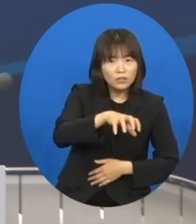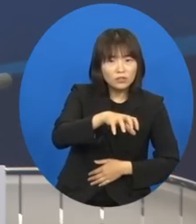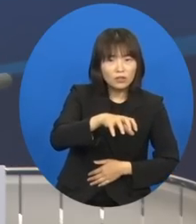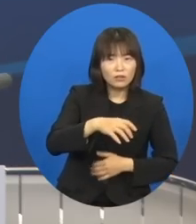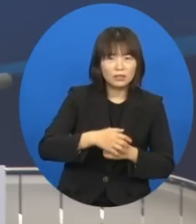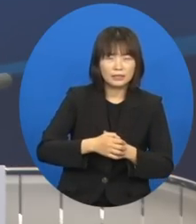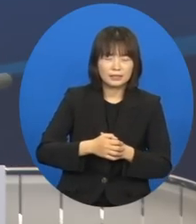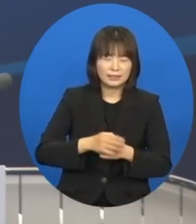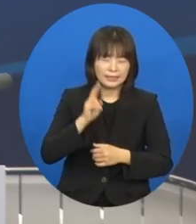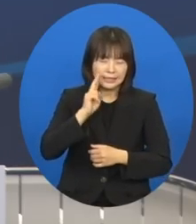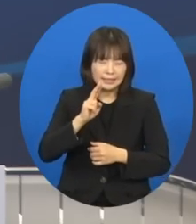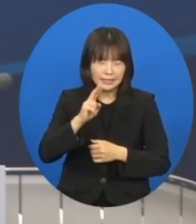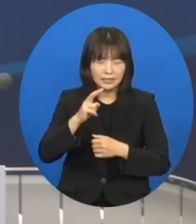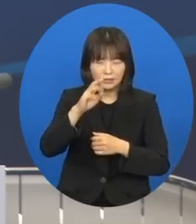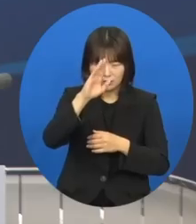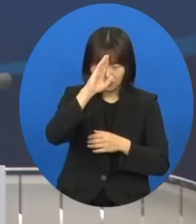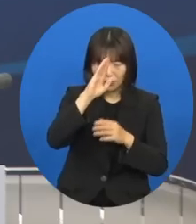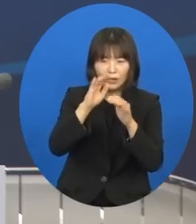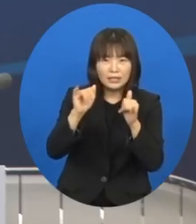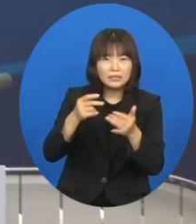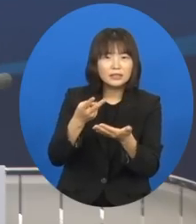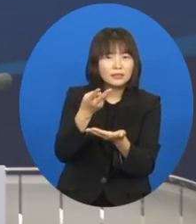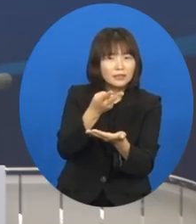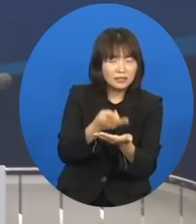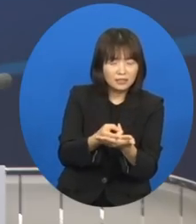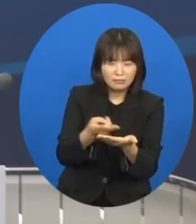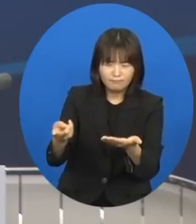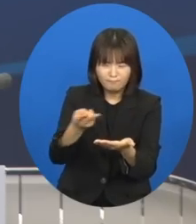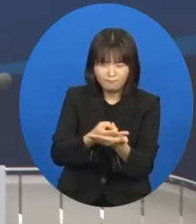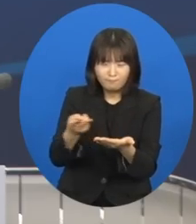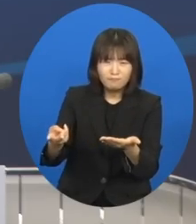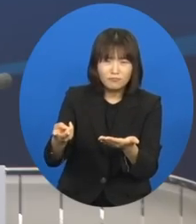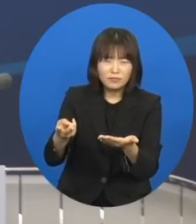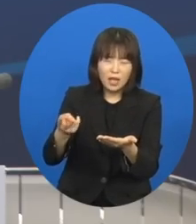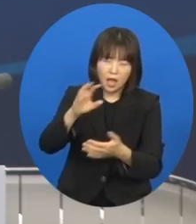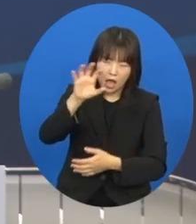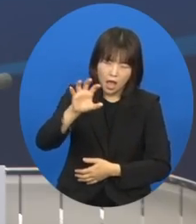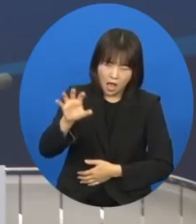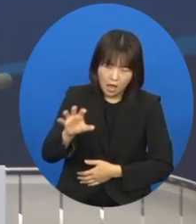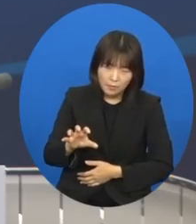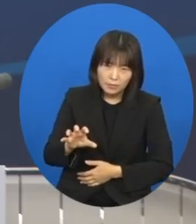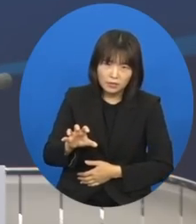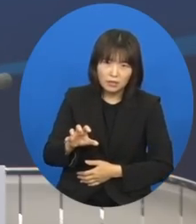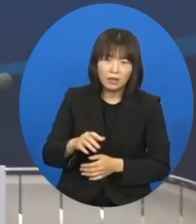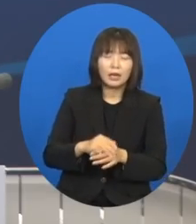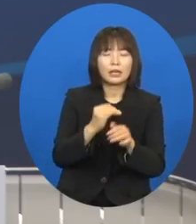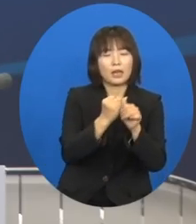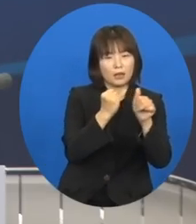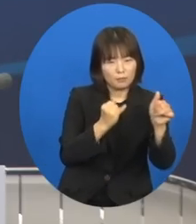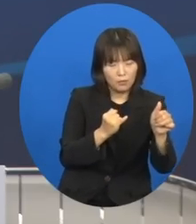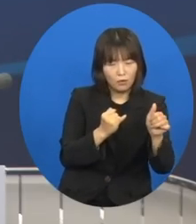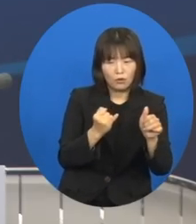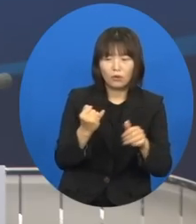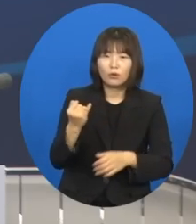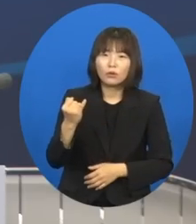중환자실에 또 왔다 갔다 입퇴원을 반복하면서 늘 남편과 동생과